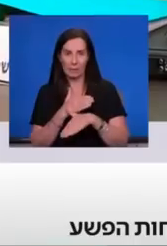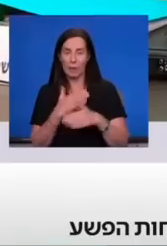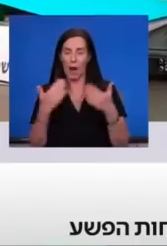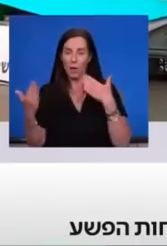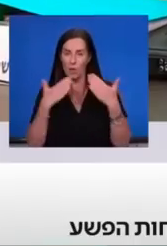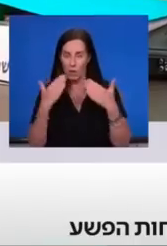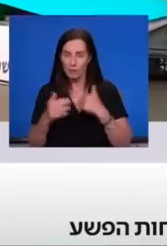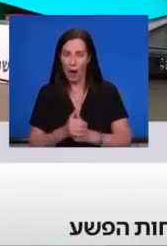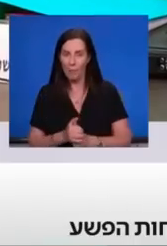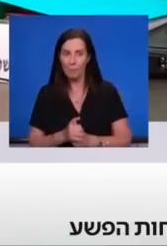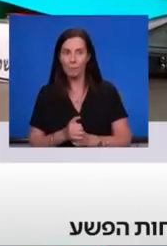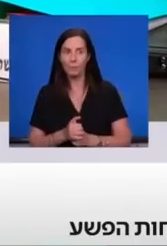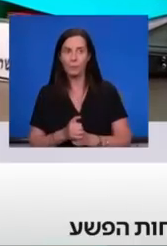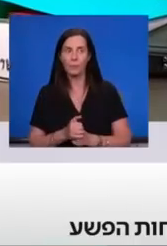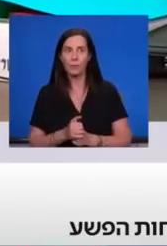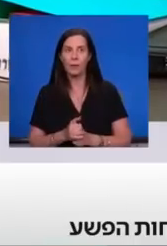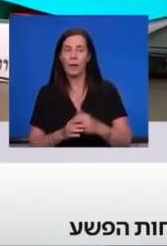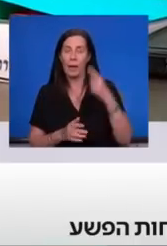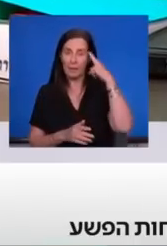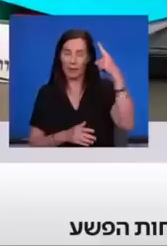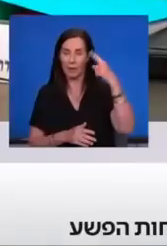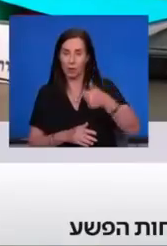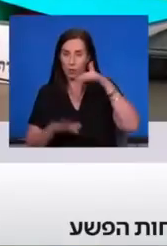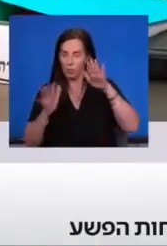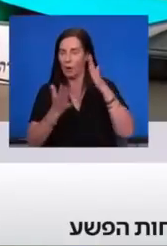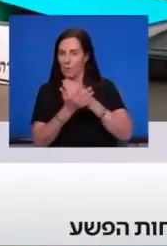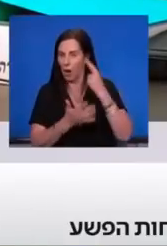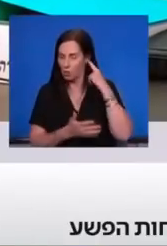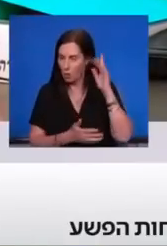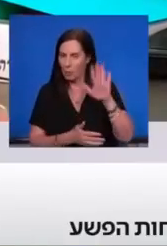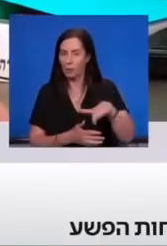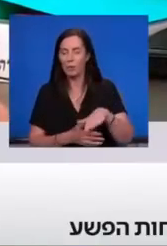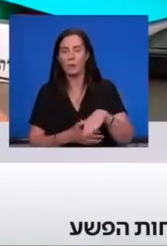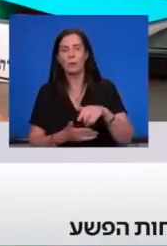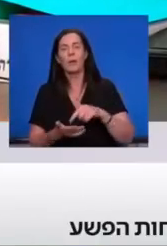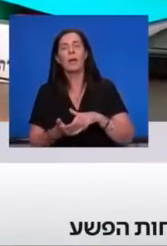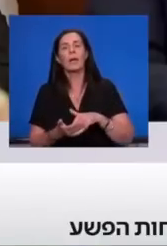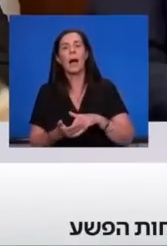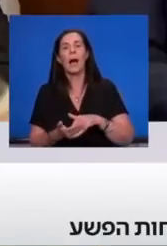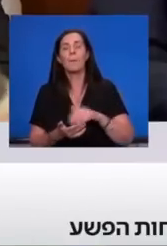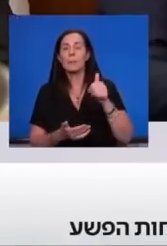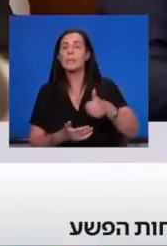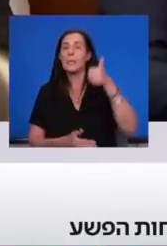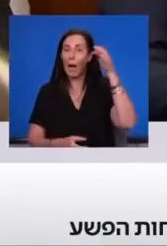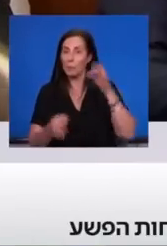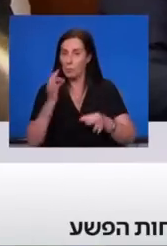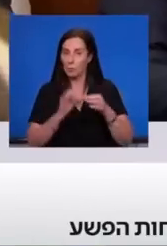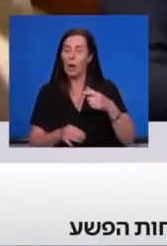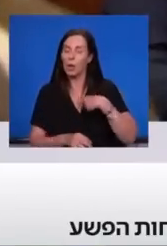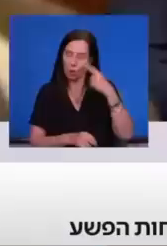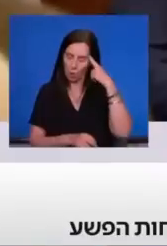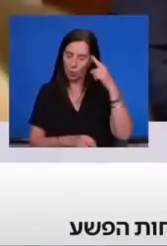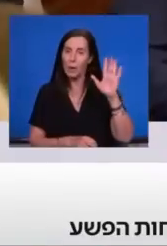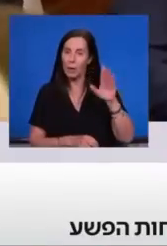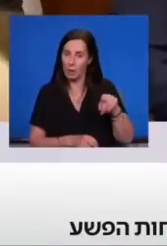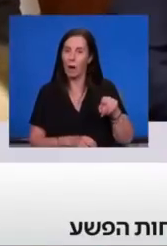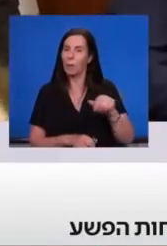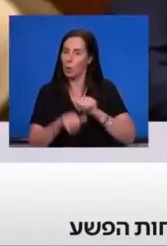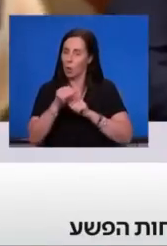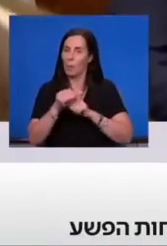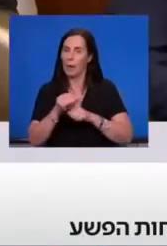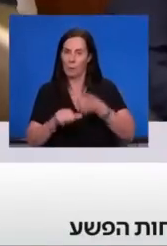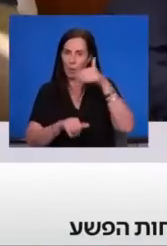הישיבה. את העמדה של ראש הממשלה שמענו, את העמדה של, של שר המשפטים אנחנו יודעים, הוא גם מצדד בראש